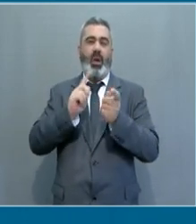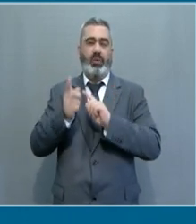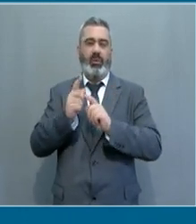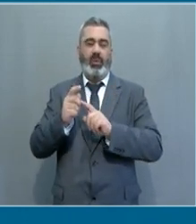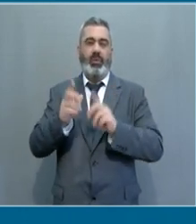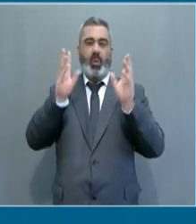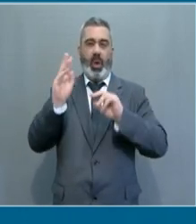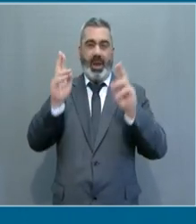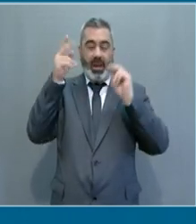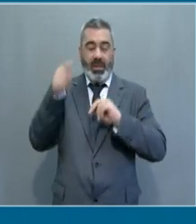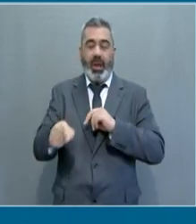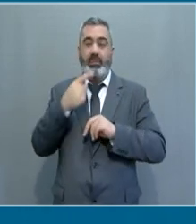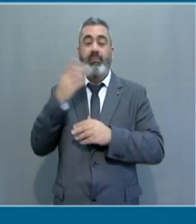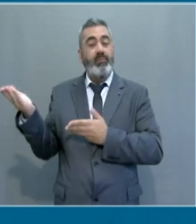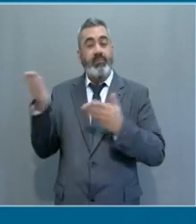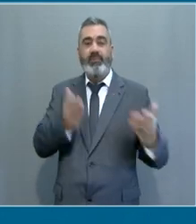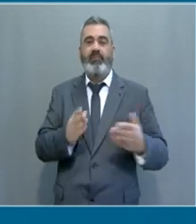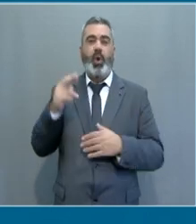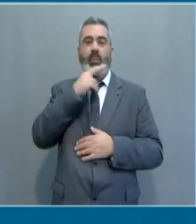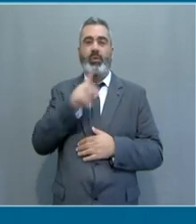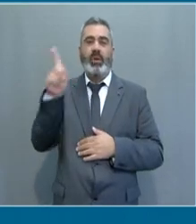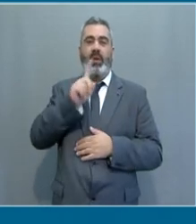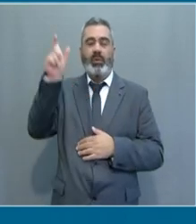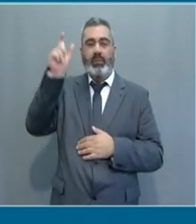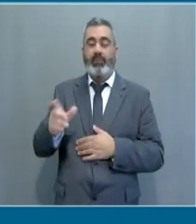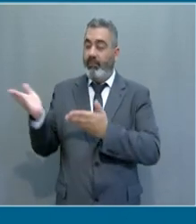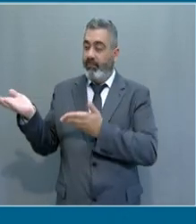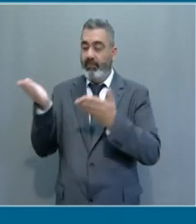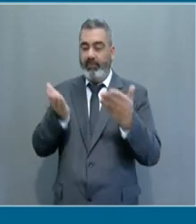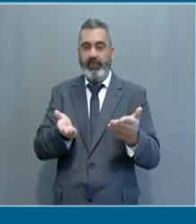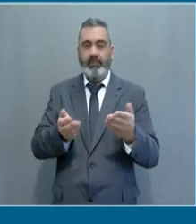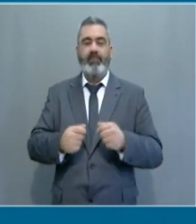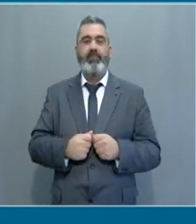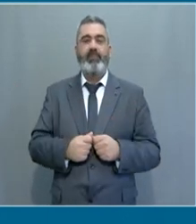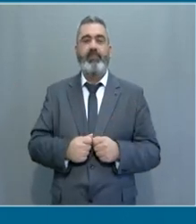Πρωθυπουργός της Ελληνικής Δημοκρατίας, κύριος Κυριάκος Μητσοτάκης. Αξιότιμε, κύριε Πρωθυπουργέ, παρακαλώ.